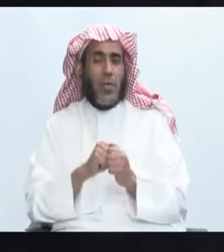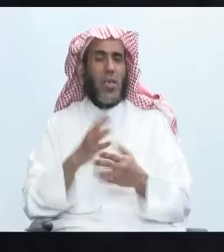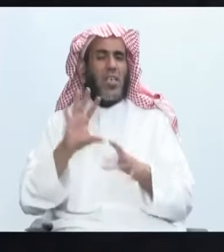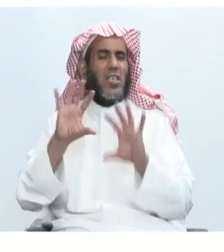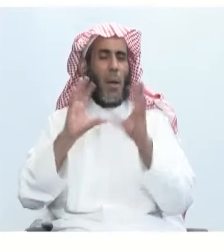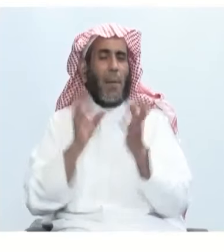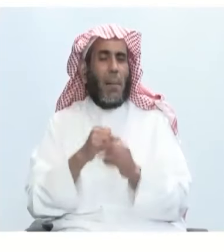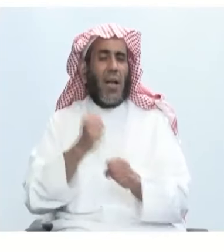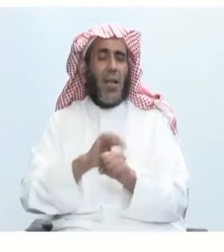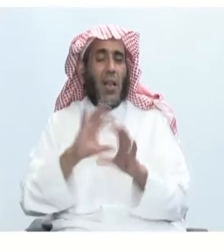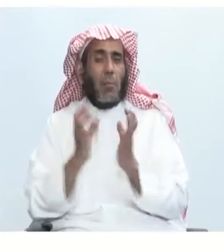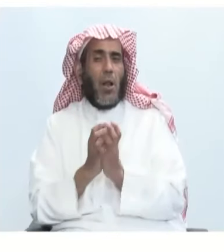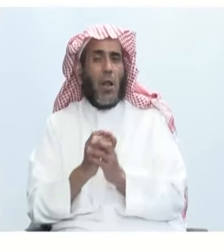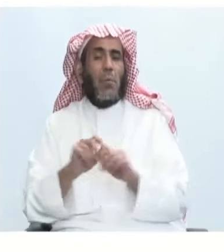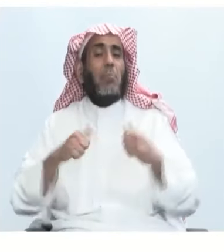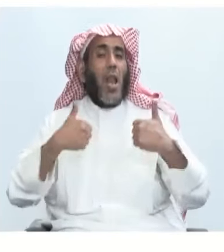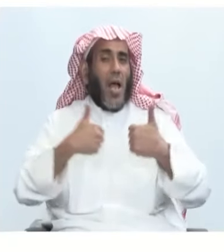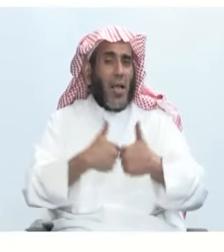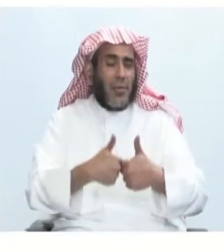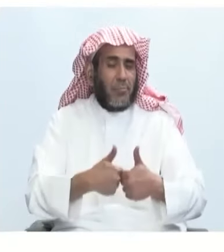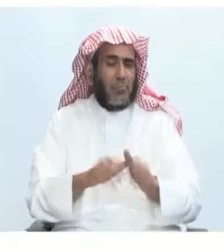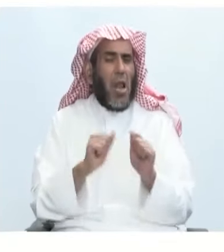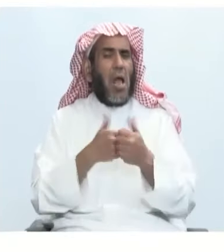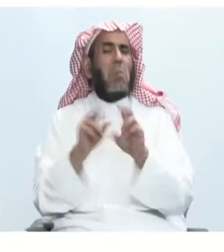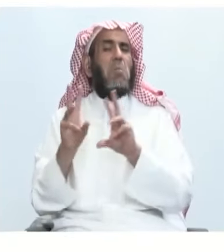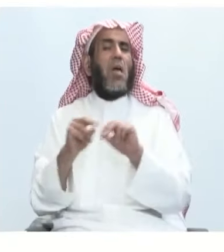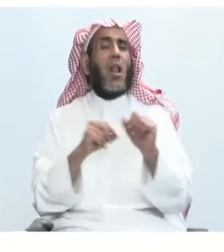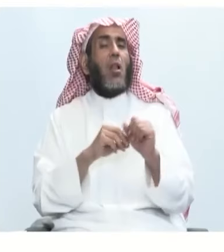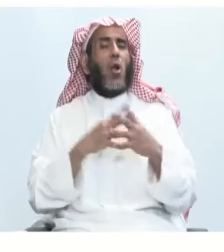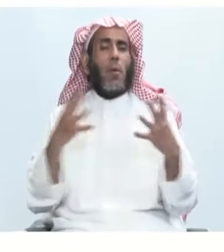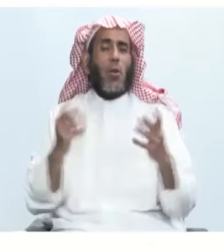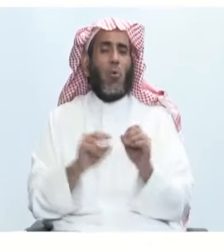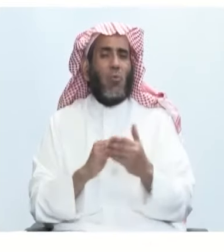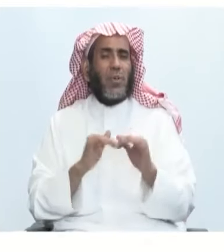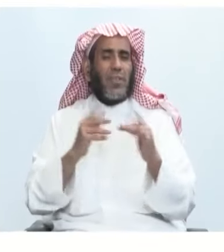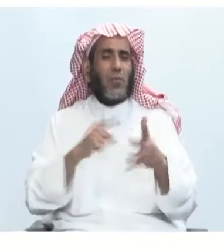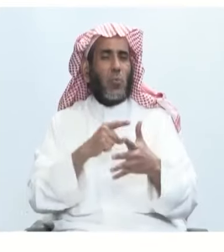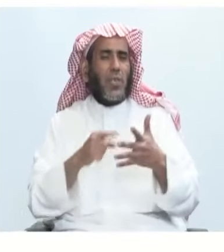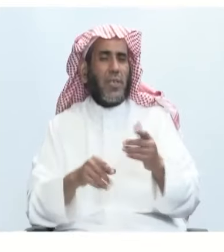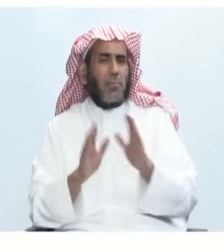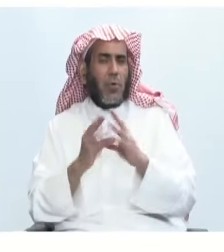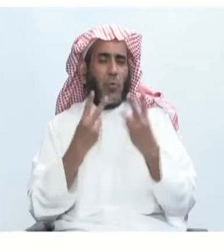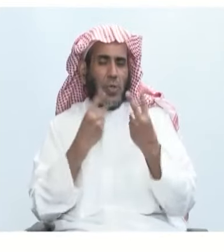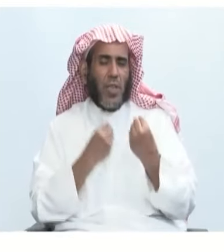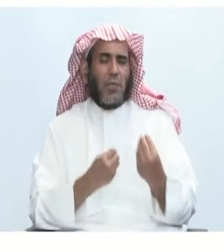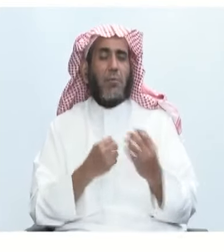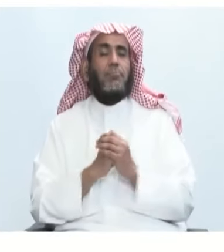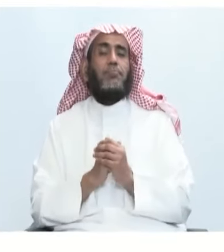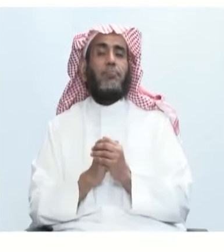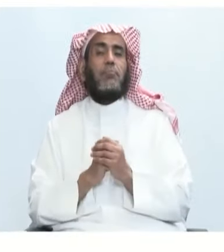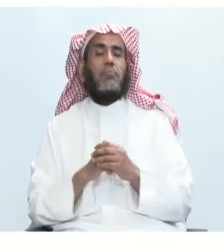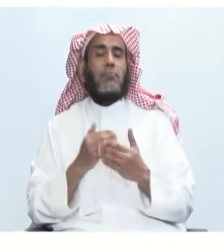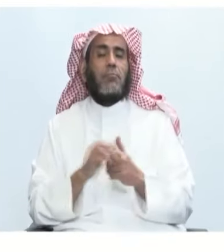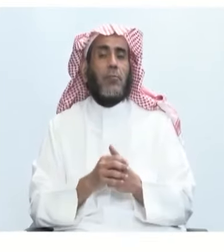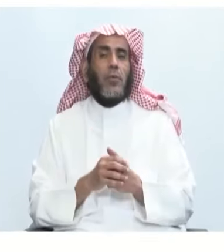يشبه مكان العمل بالعائله يشبه مكان العمل بعائله الكبيره وفي تنسيقها وفي ترتيبها وهكذا